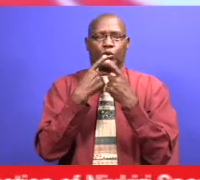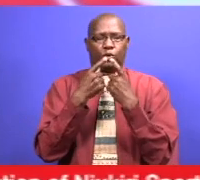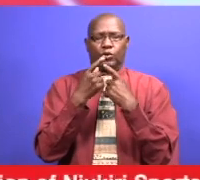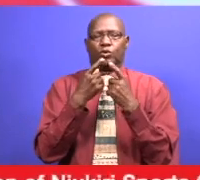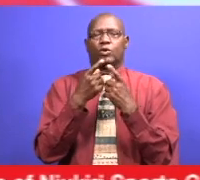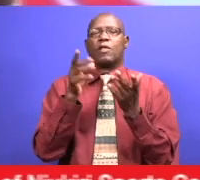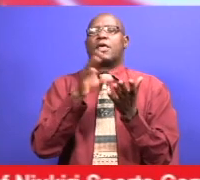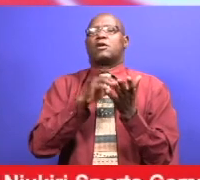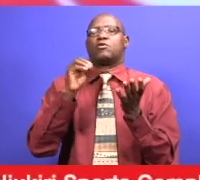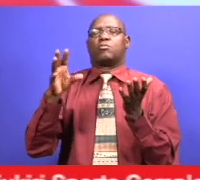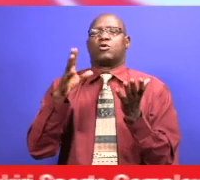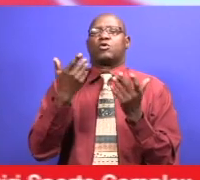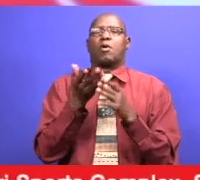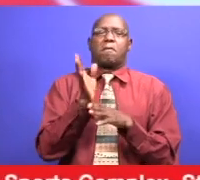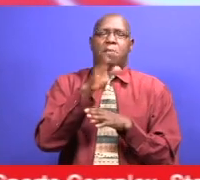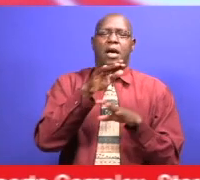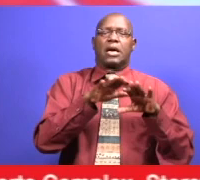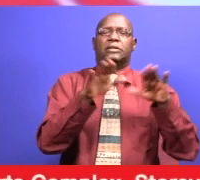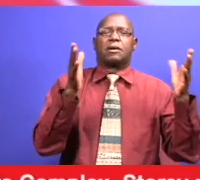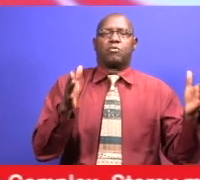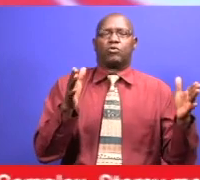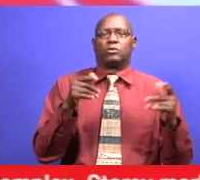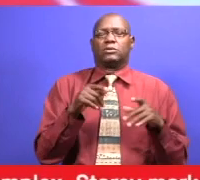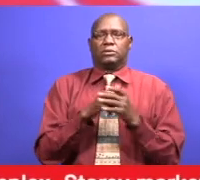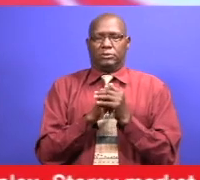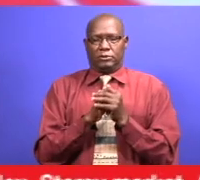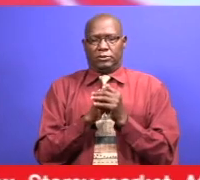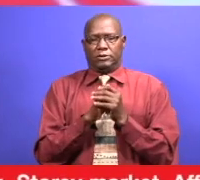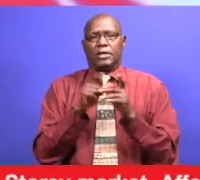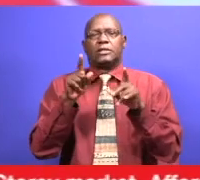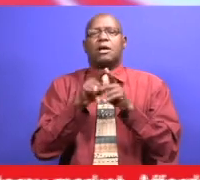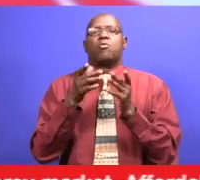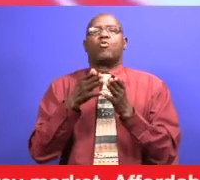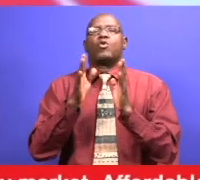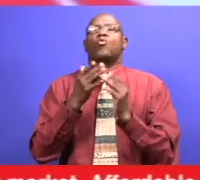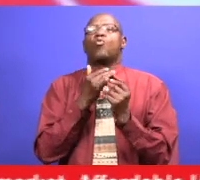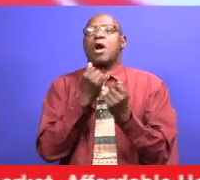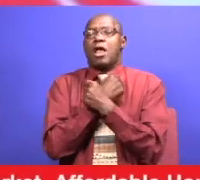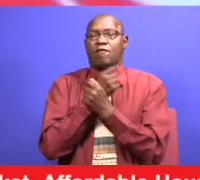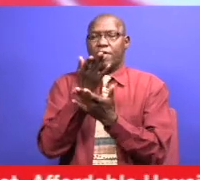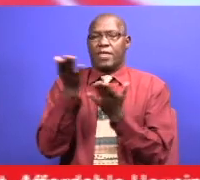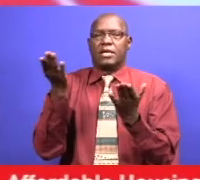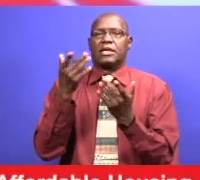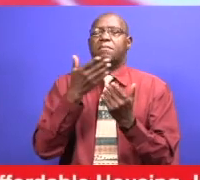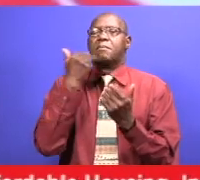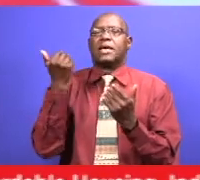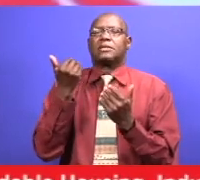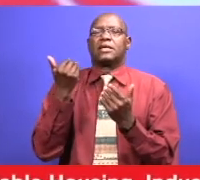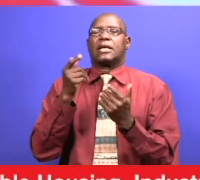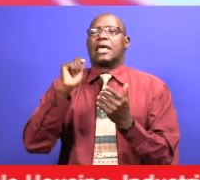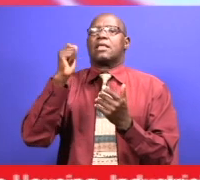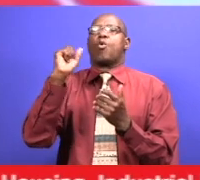wakamtoa, basi tukarudi kwa meza, vivyo hivyo. Kama wanawapenda hawa sana, waingie kwa Kenya